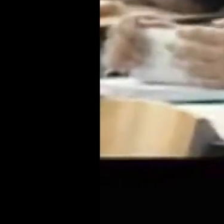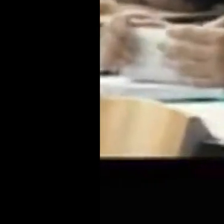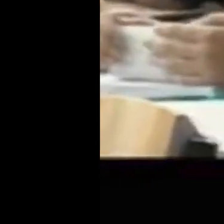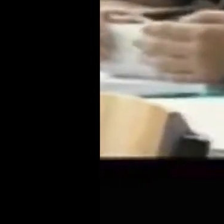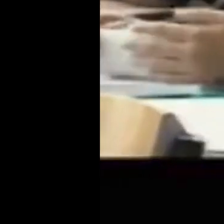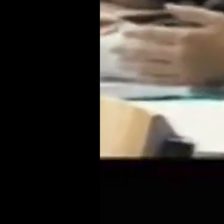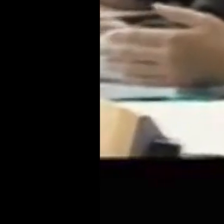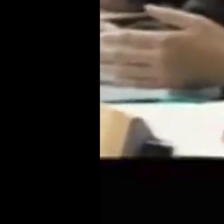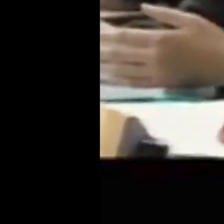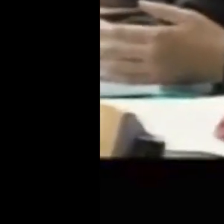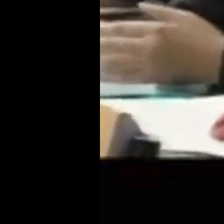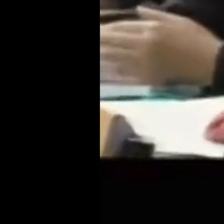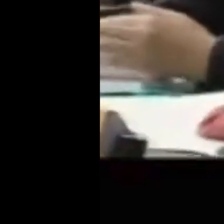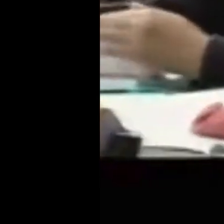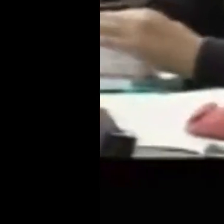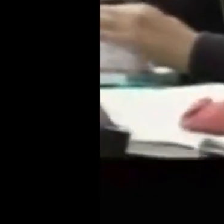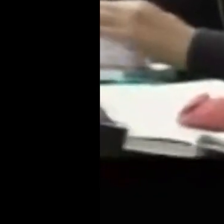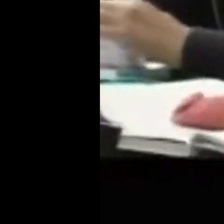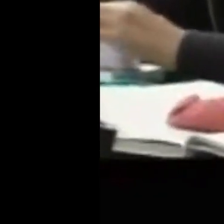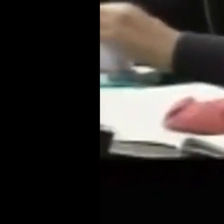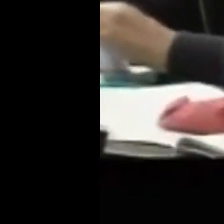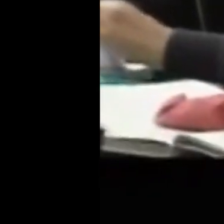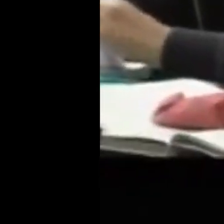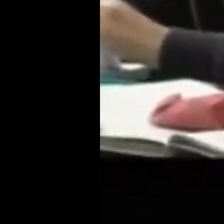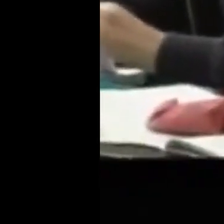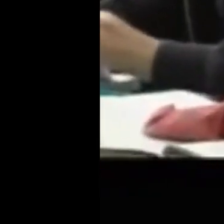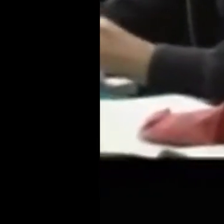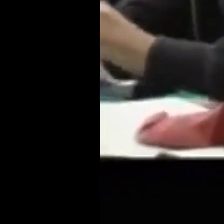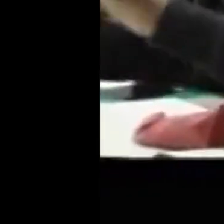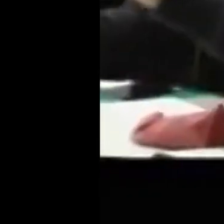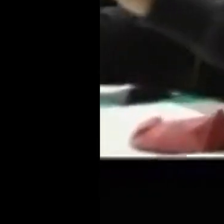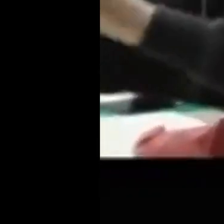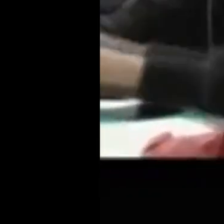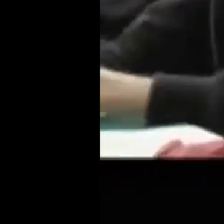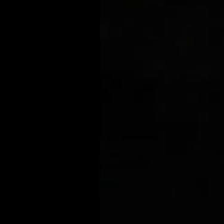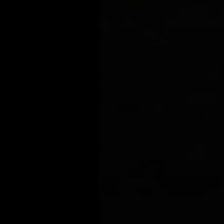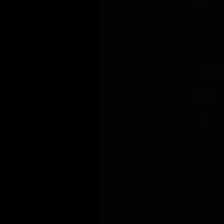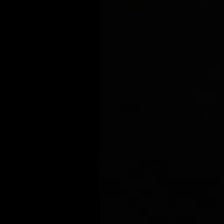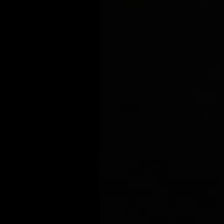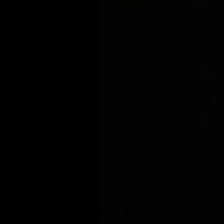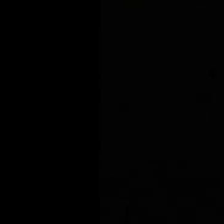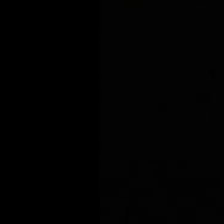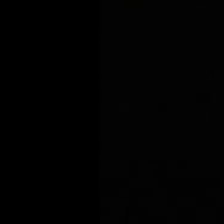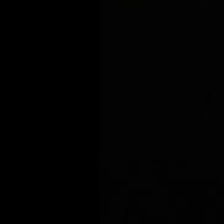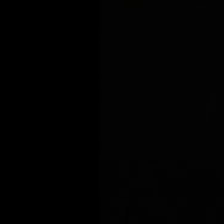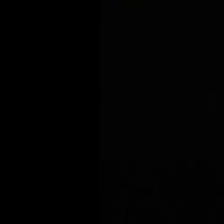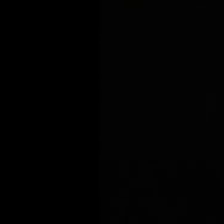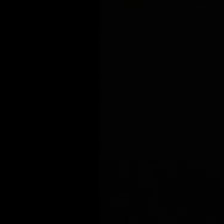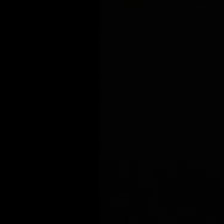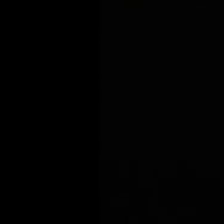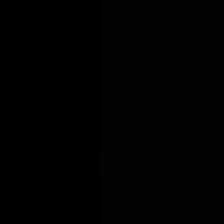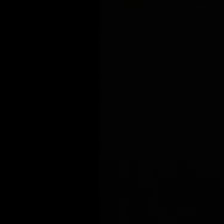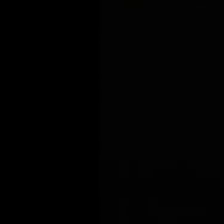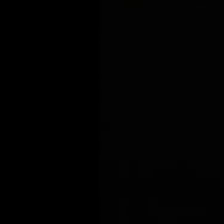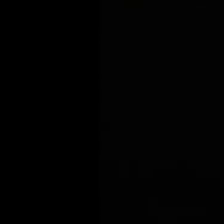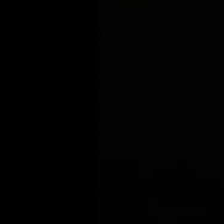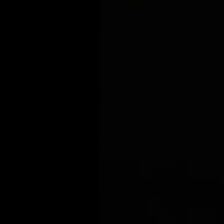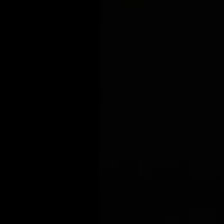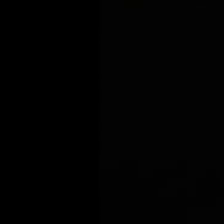trop, mais un truc de ouf. Comment ça? Non, je trouve pas que je charrie. Mais tout le monde pense que vous charriez trop. Je pense avec elle. Arrête, Ne touche pas, je t'ai pas touché. Je réponds pas,